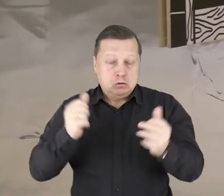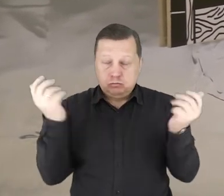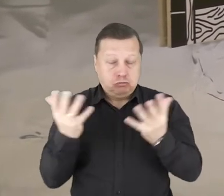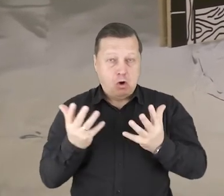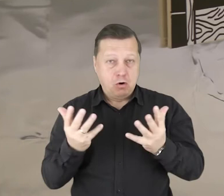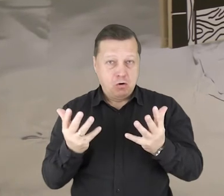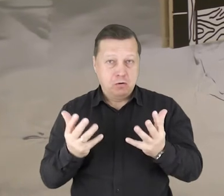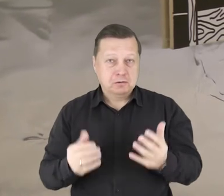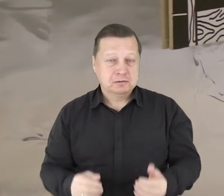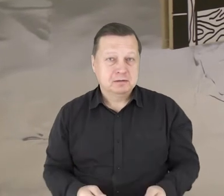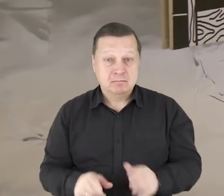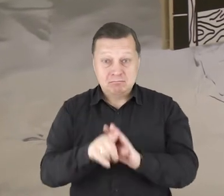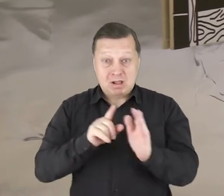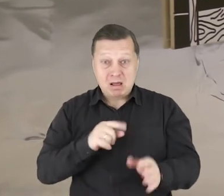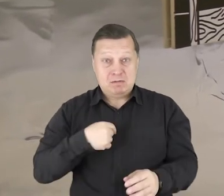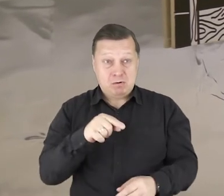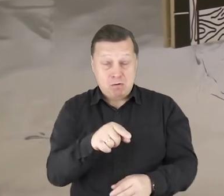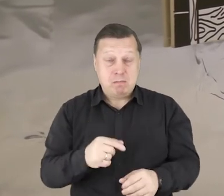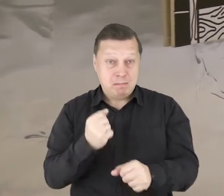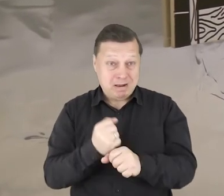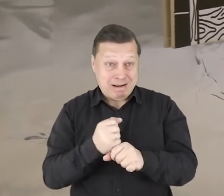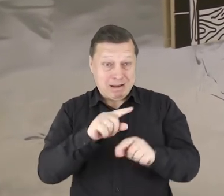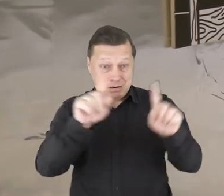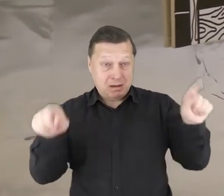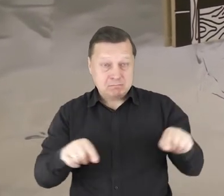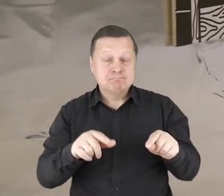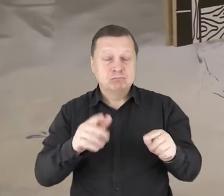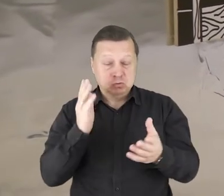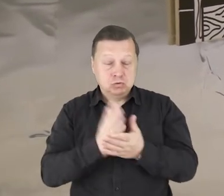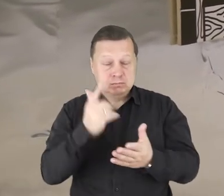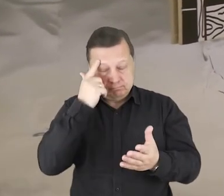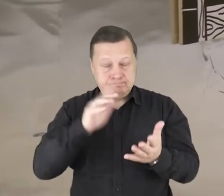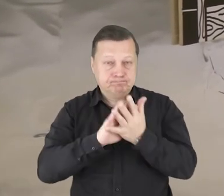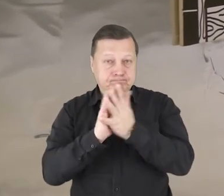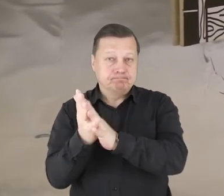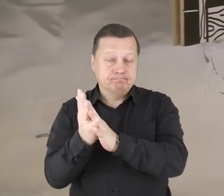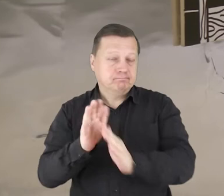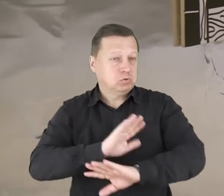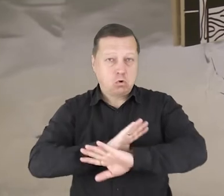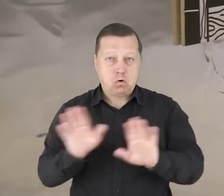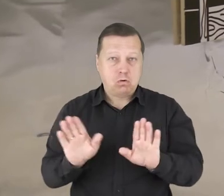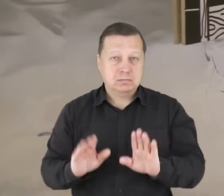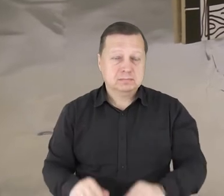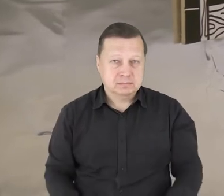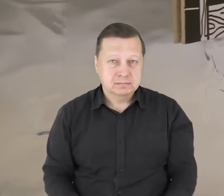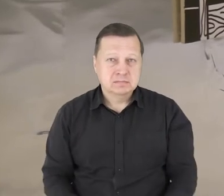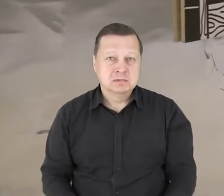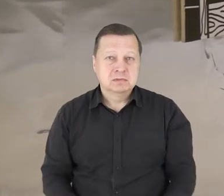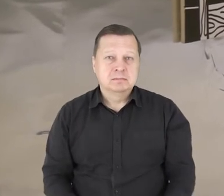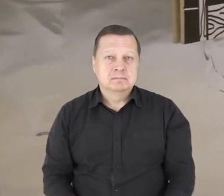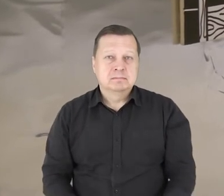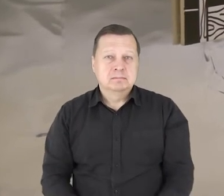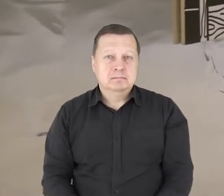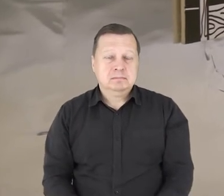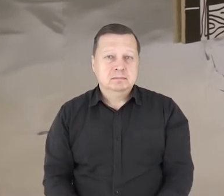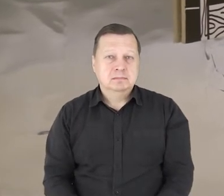szokującą rewelacją. Dla mnie ta praca była punktem zwrotnym w mojej recepcji